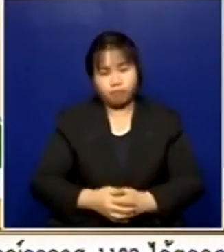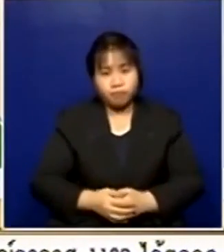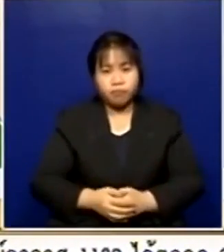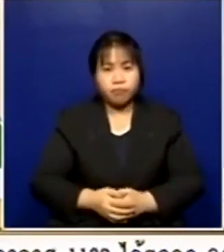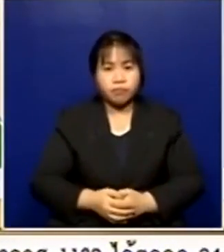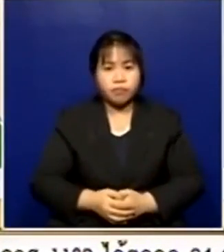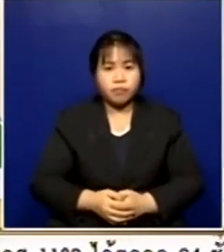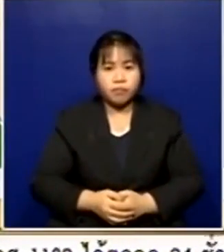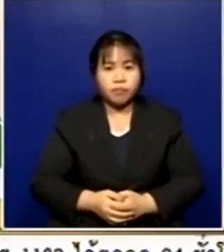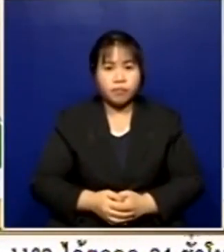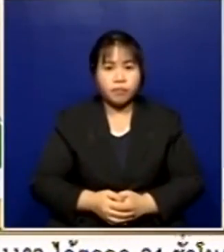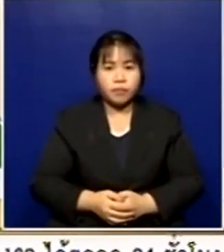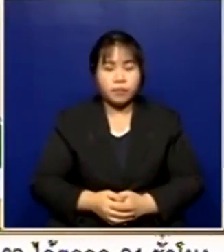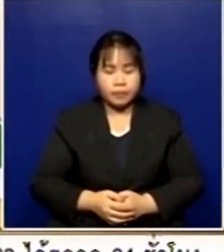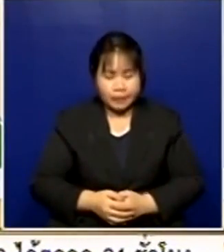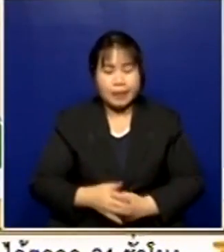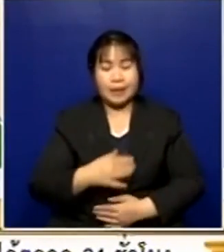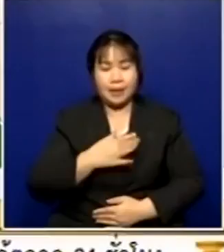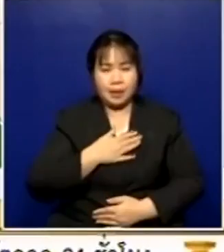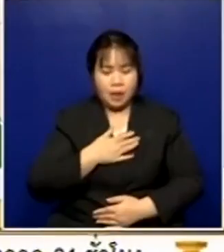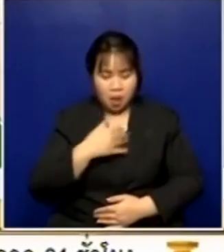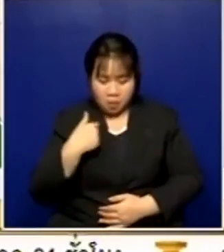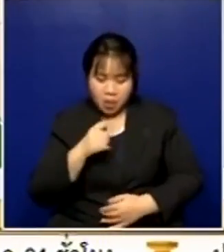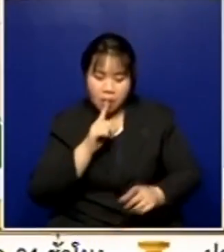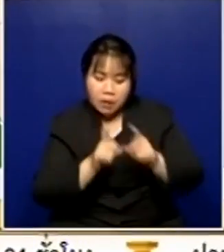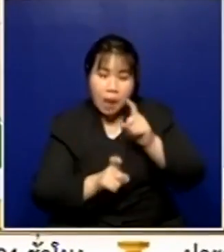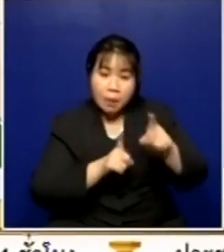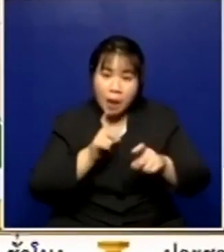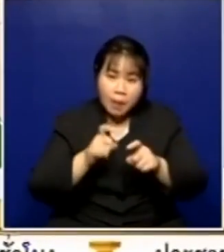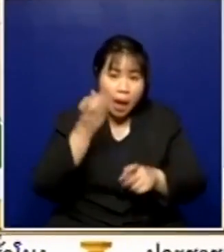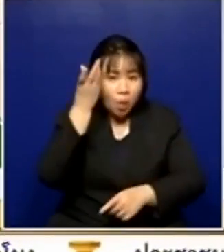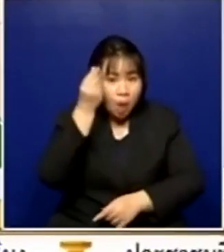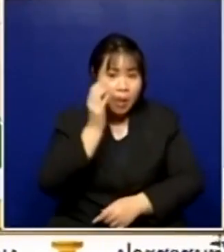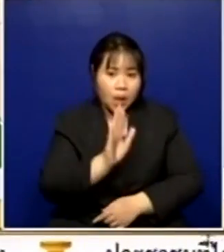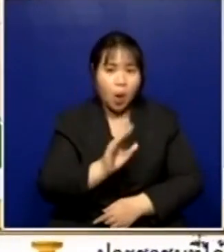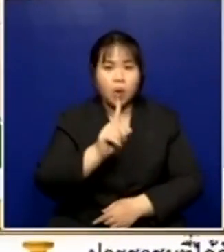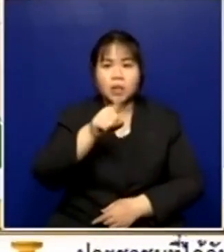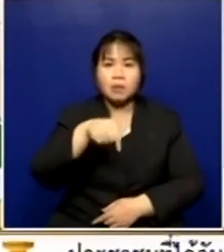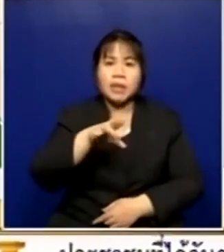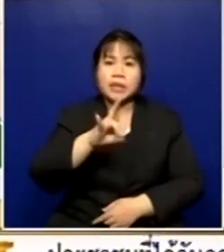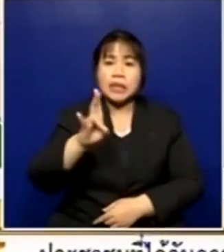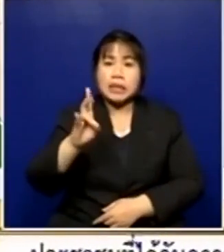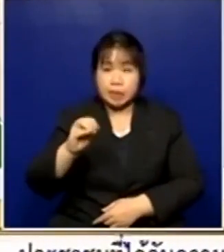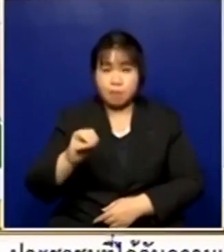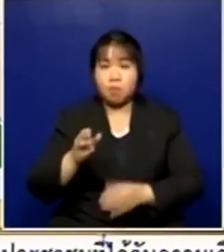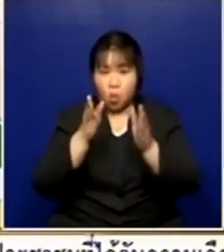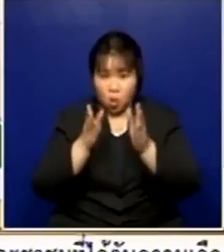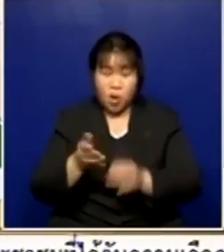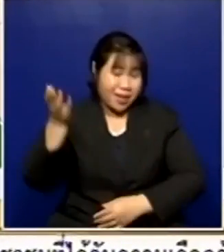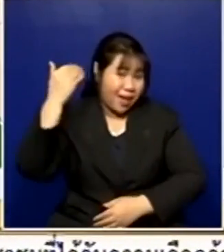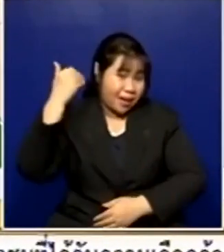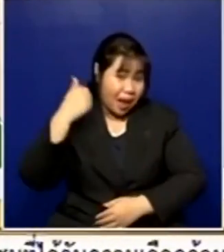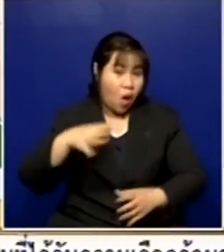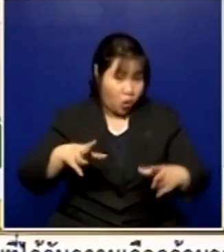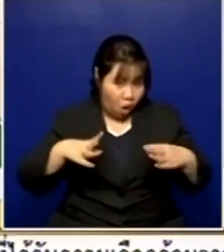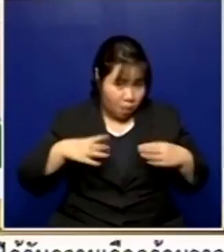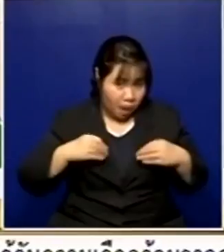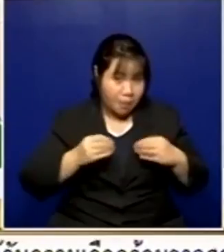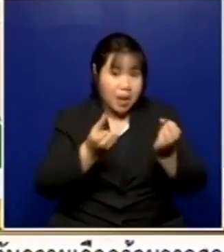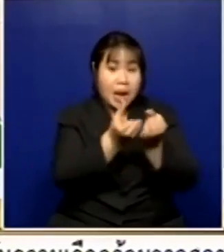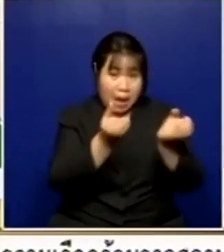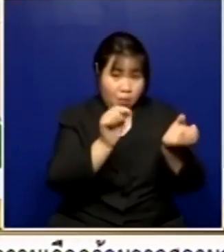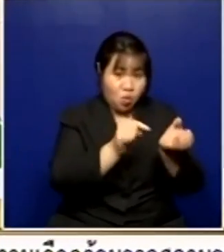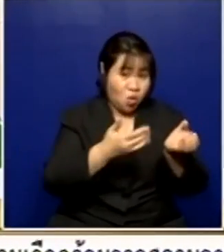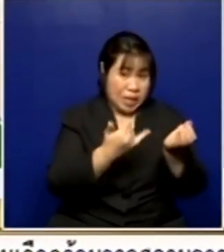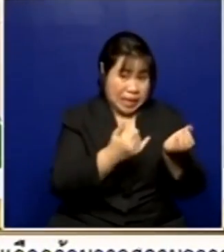ได้ถ้าเราได้สำรวจความเห็นของ 1070คนของผู้ที่เคยโหวตรับร่างรัฐธรรมนูญนี้มา